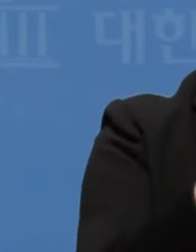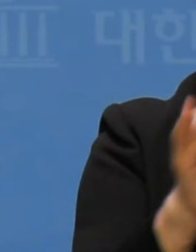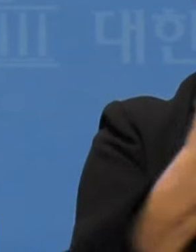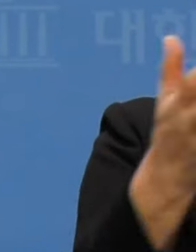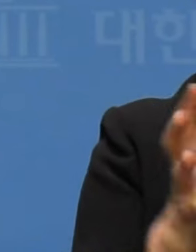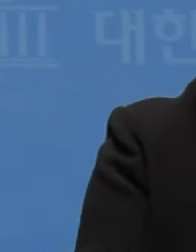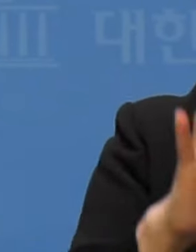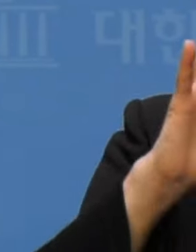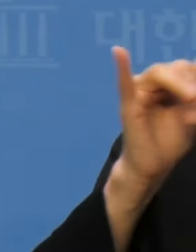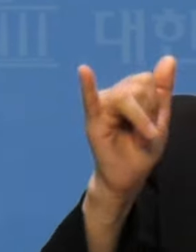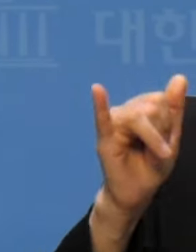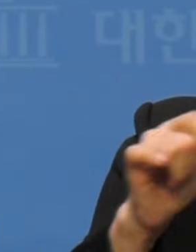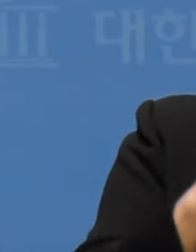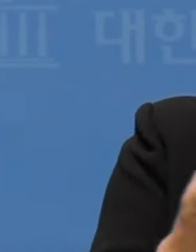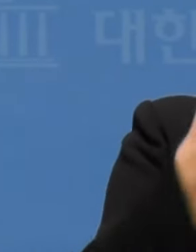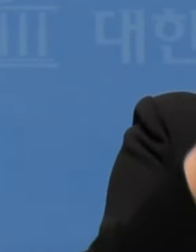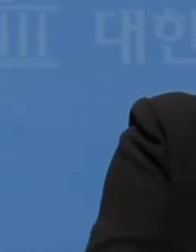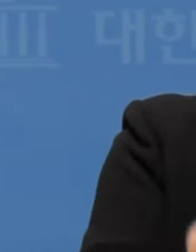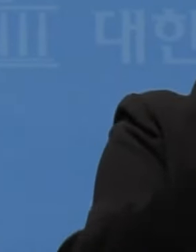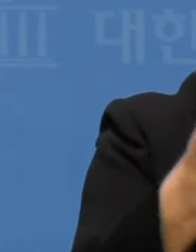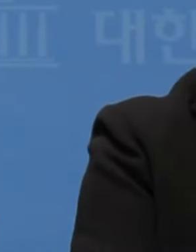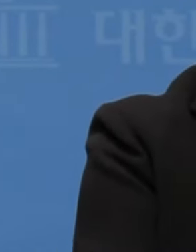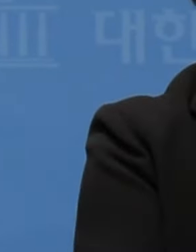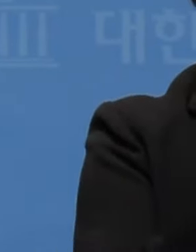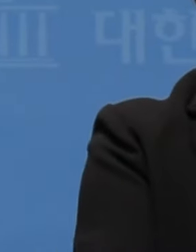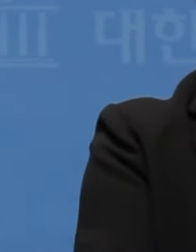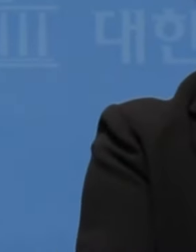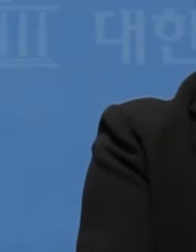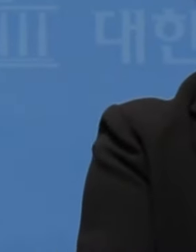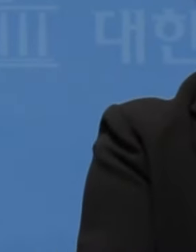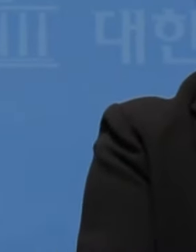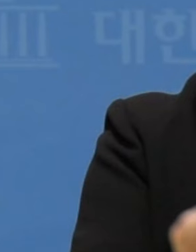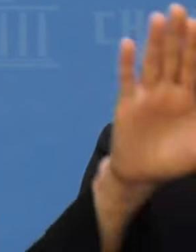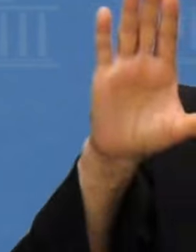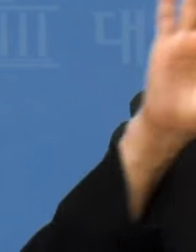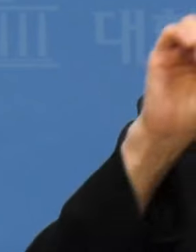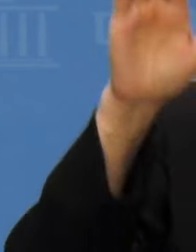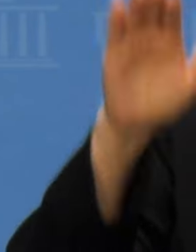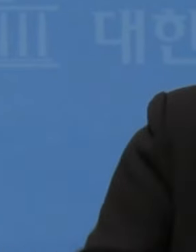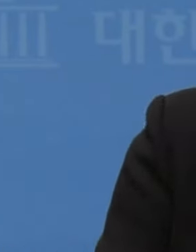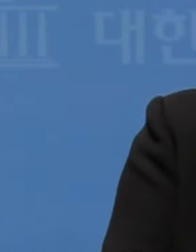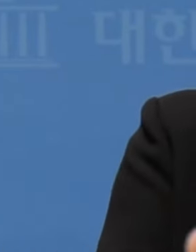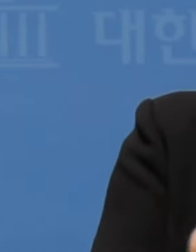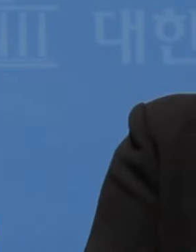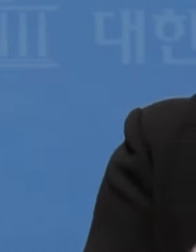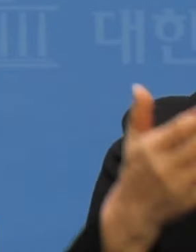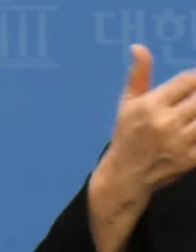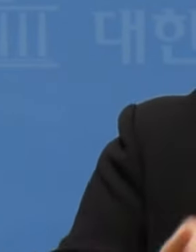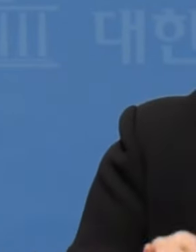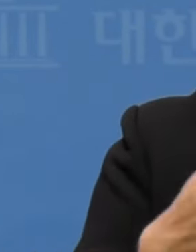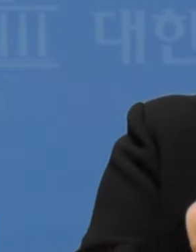여성가족부를 국민자녀 교육보험공단으로 개편하는 등 45세 미만, 2자녀